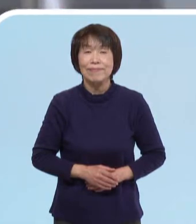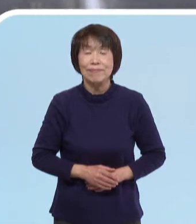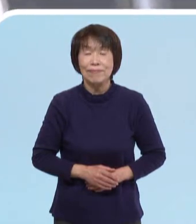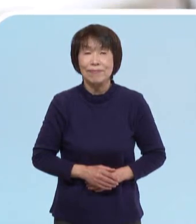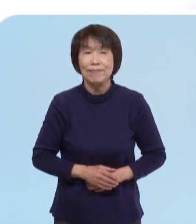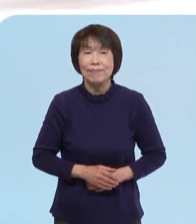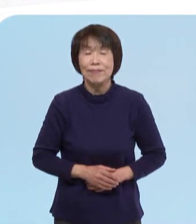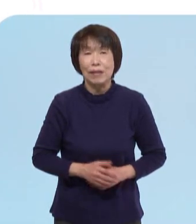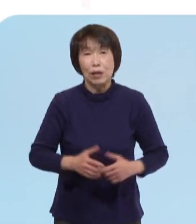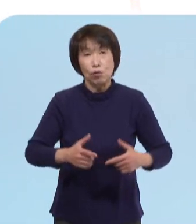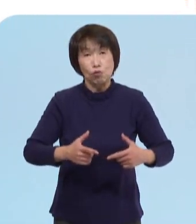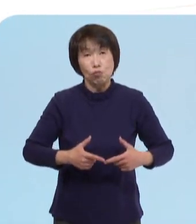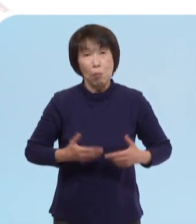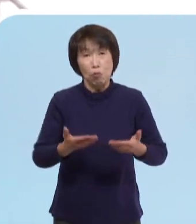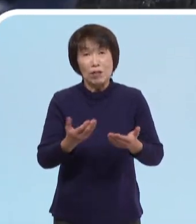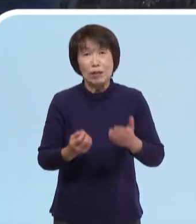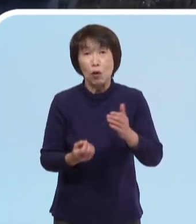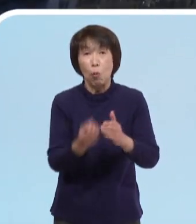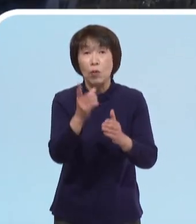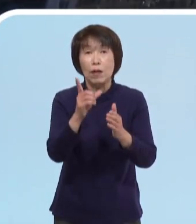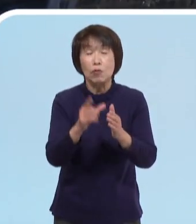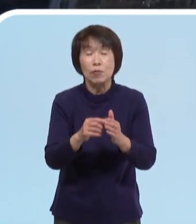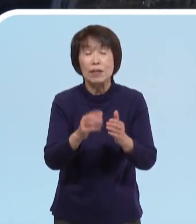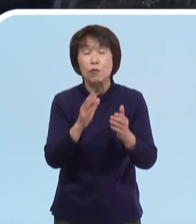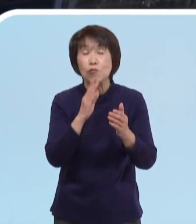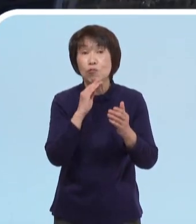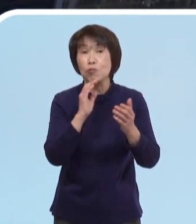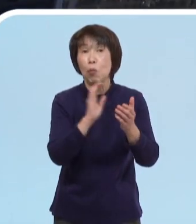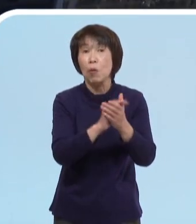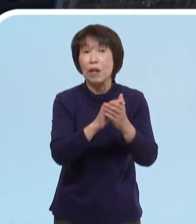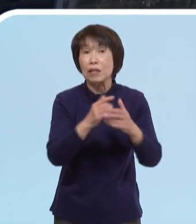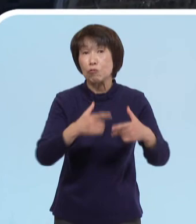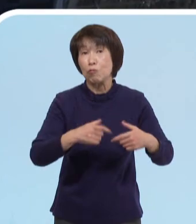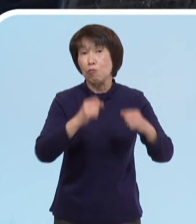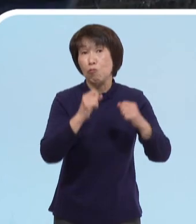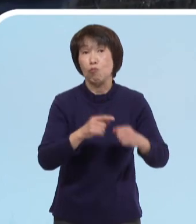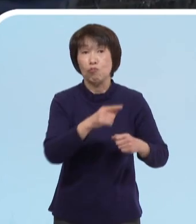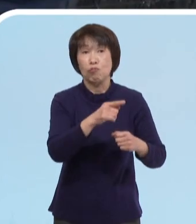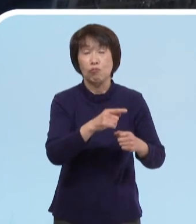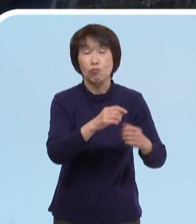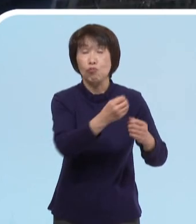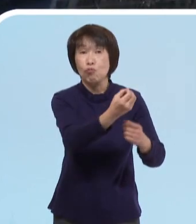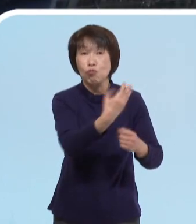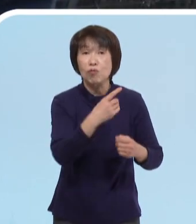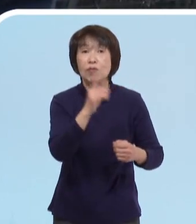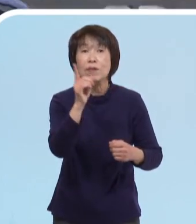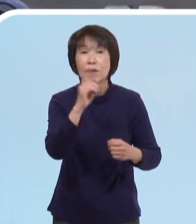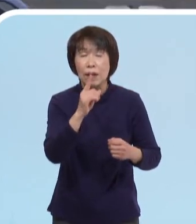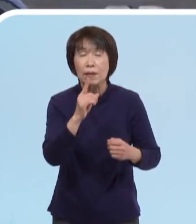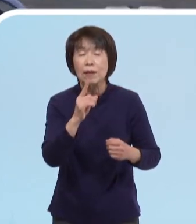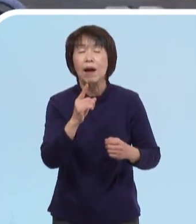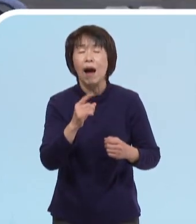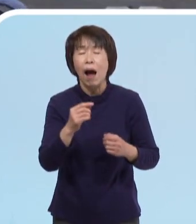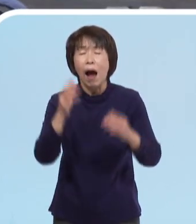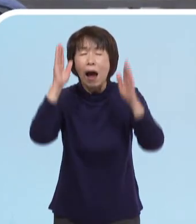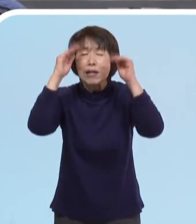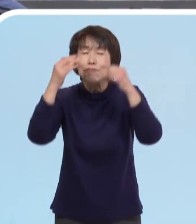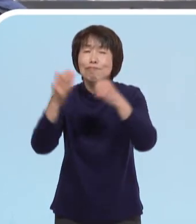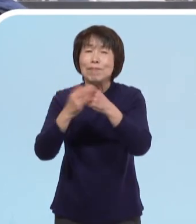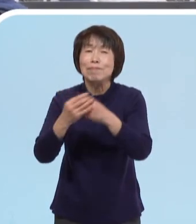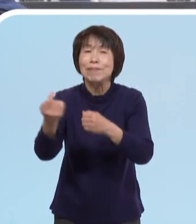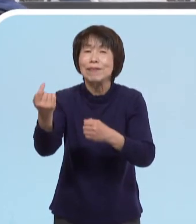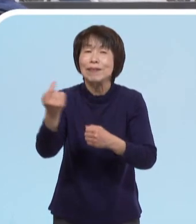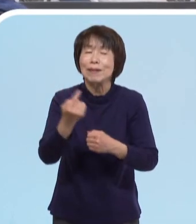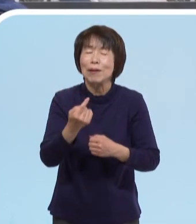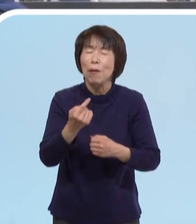熊本地震の時に実際に熊本に友達がいるんですけど、 はい、 その子が被災した時に希望の光みたいな存